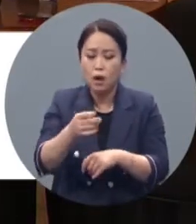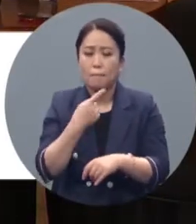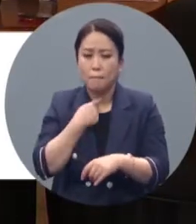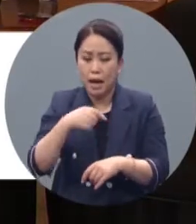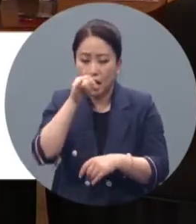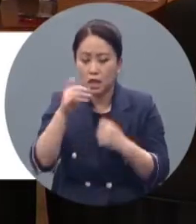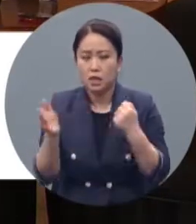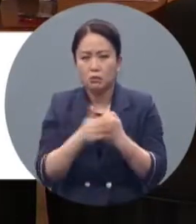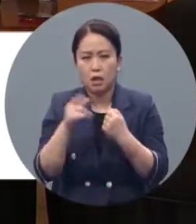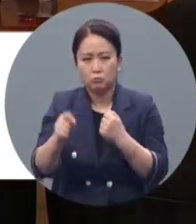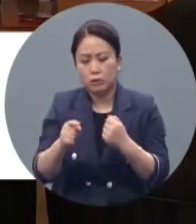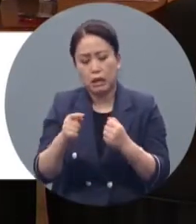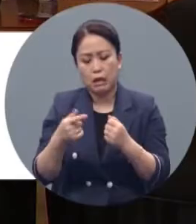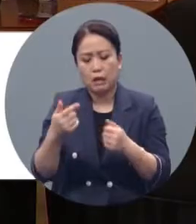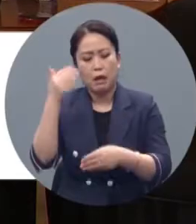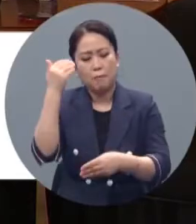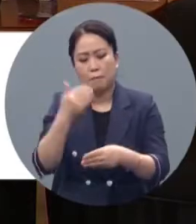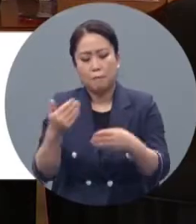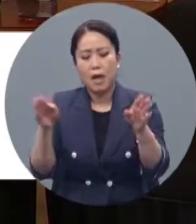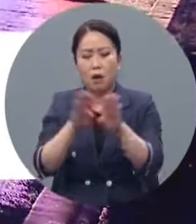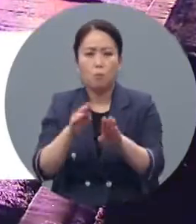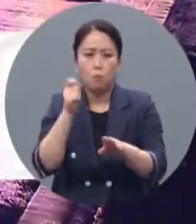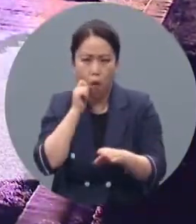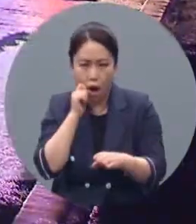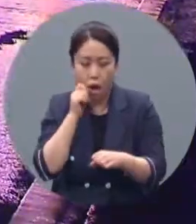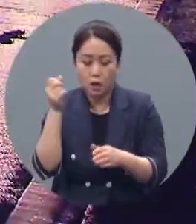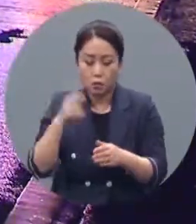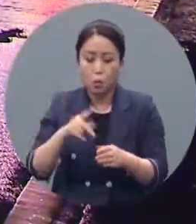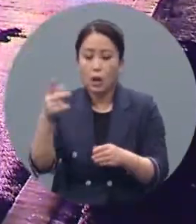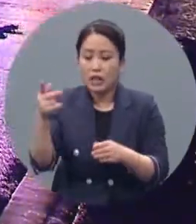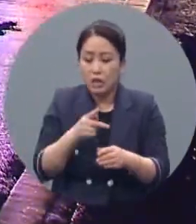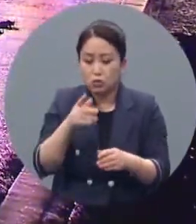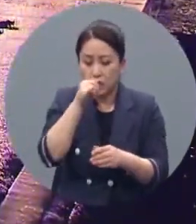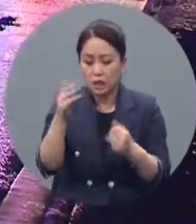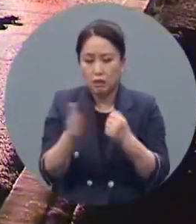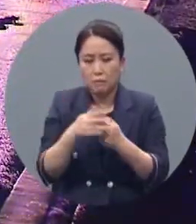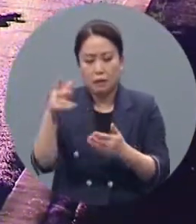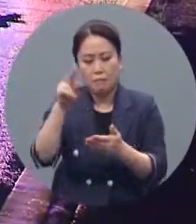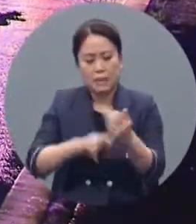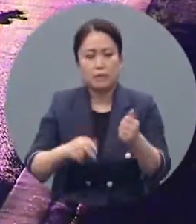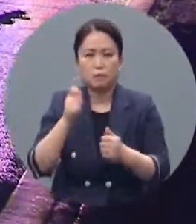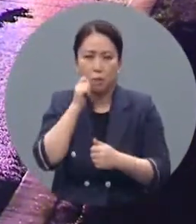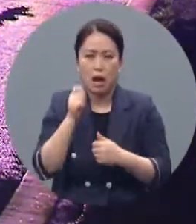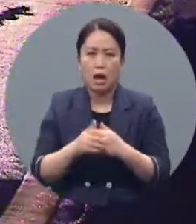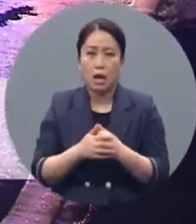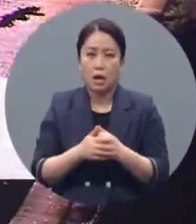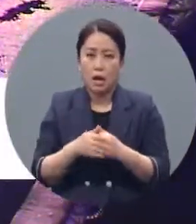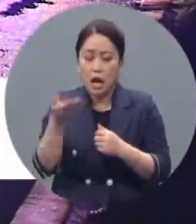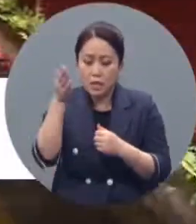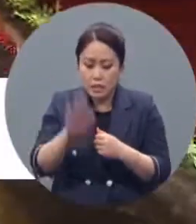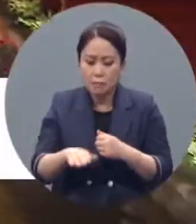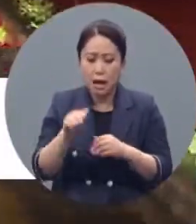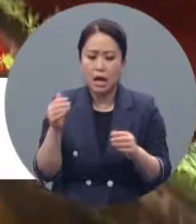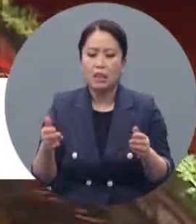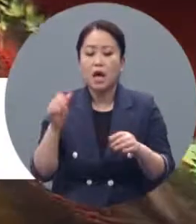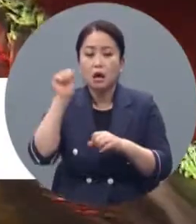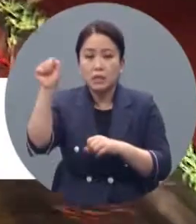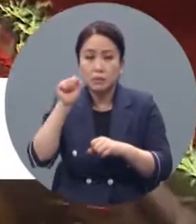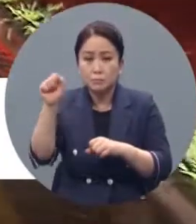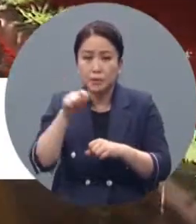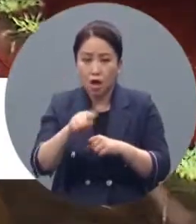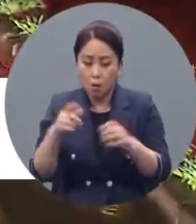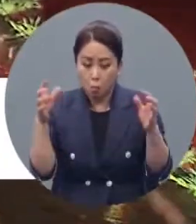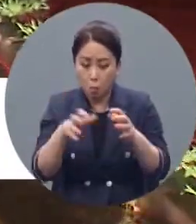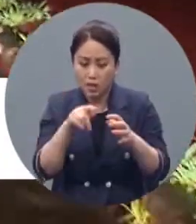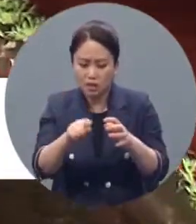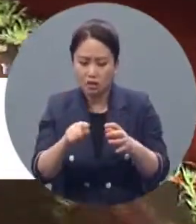나가려니 대출을 갚아야 되기 때문에 팔지도 못하고. 경찰은 집결 자체가 불법이라며 채증 영상을 검토해 사법